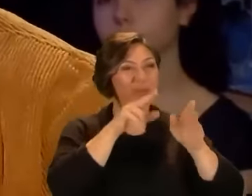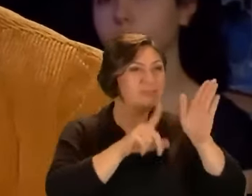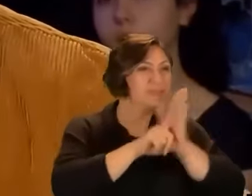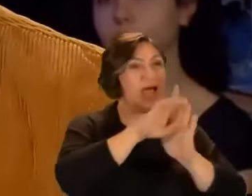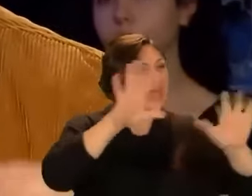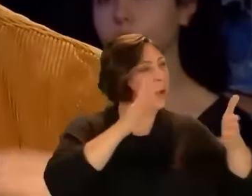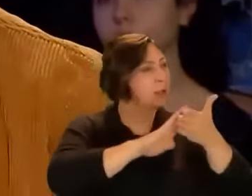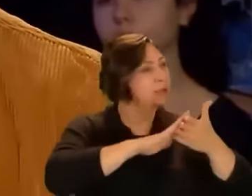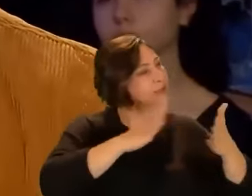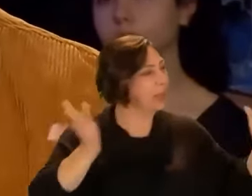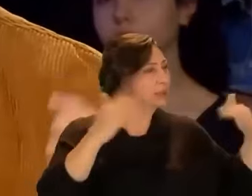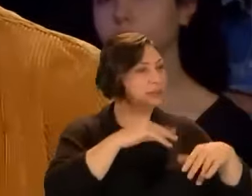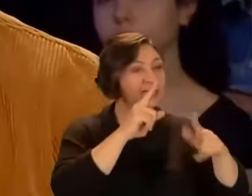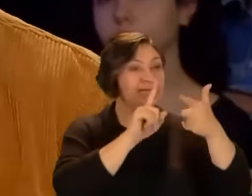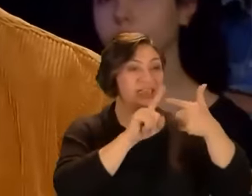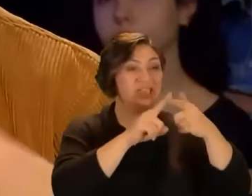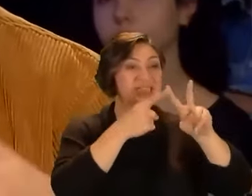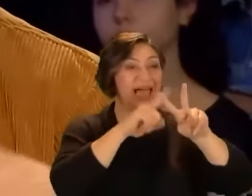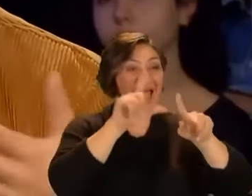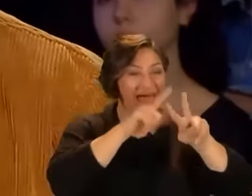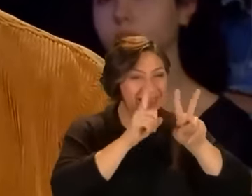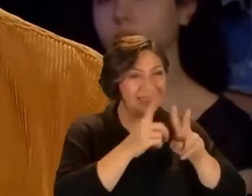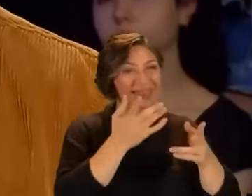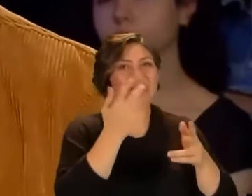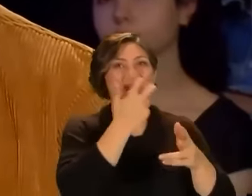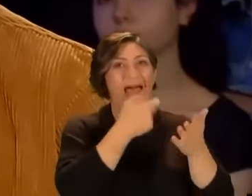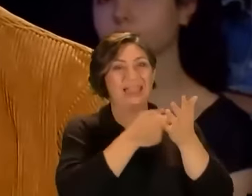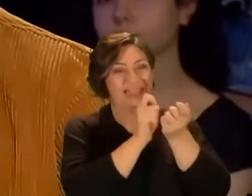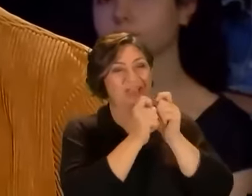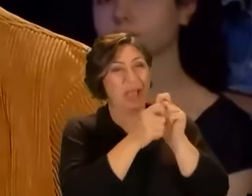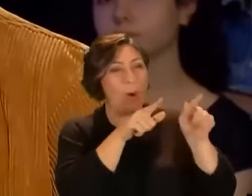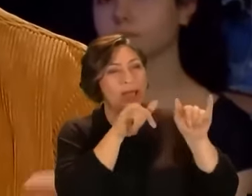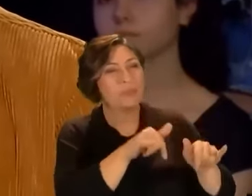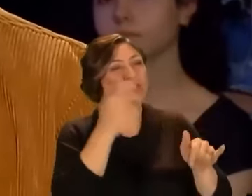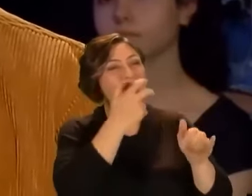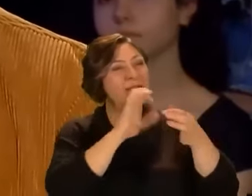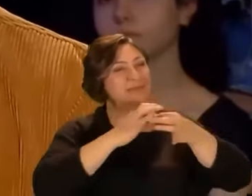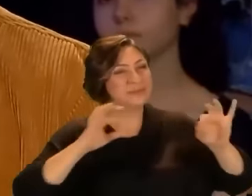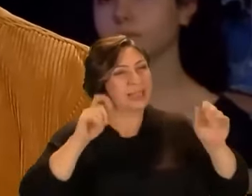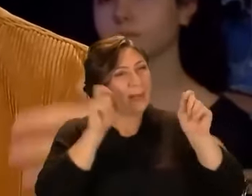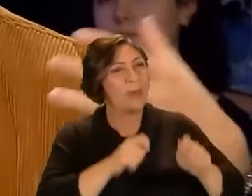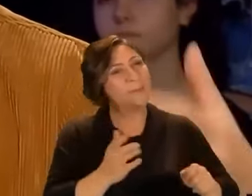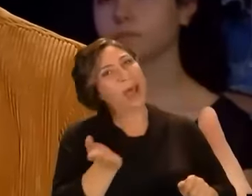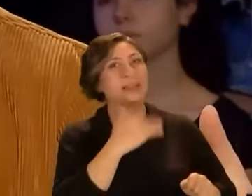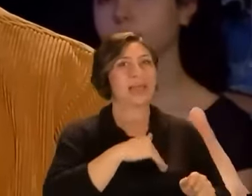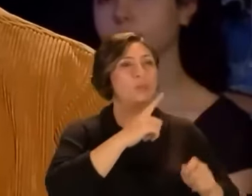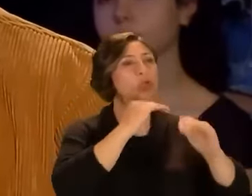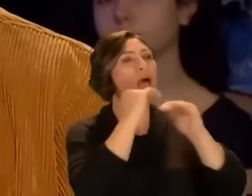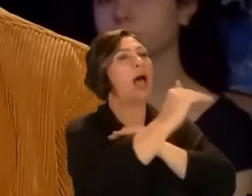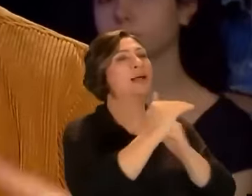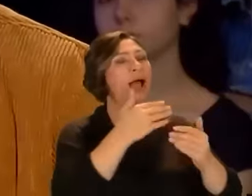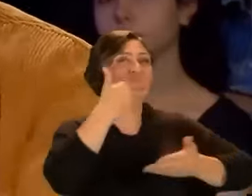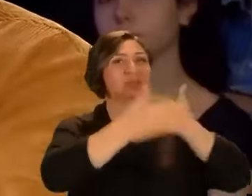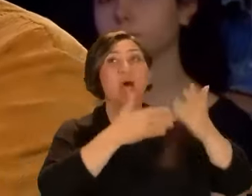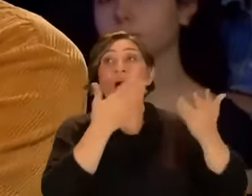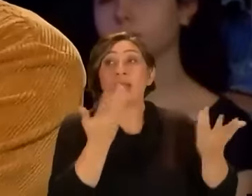oturalım arkadaşlar, Nalan gibi, ikinci Nalan, üçüncü Nalan, yani işte şarkı adı değişecek ama aynı formda bütün halka hitap